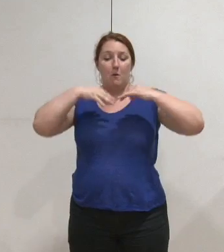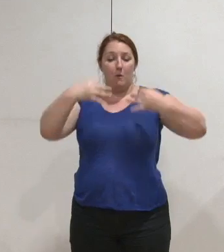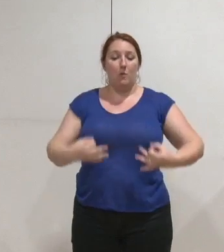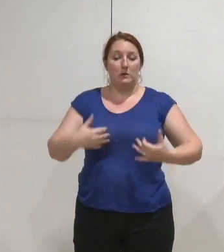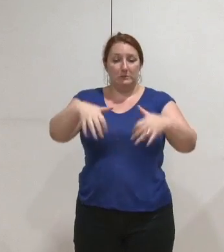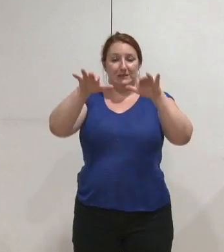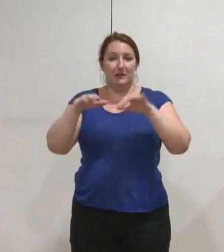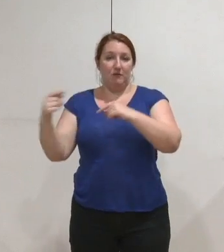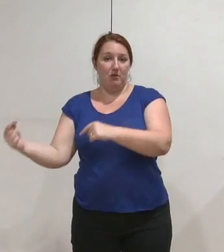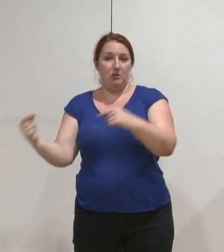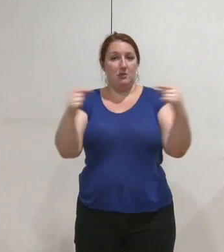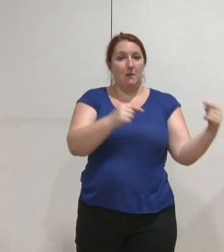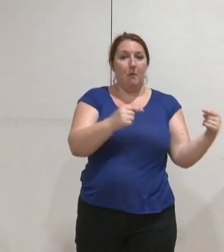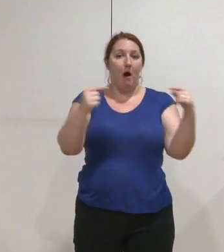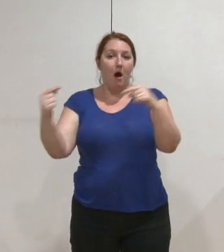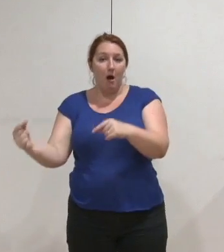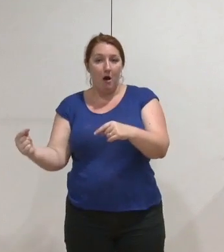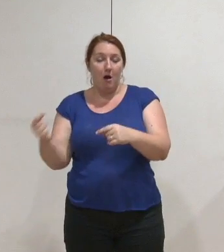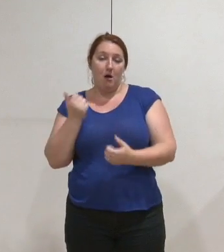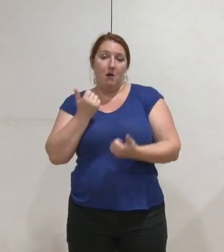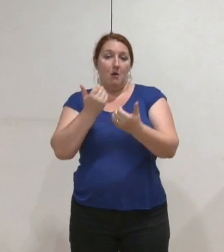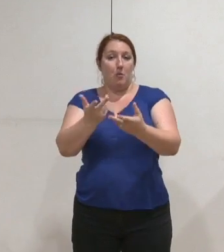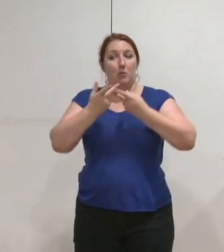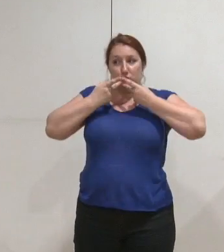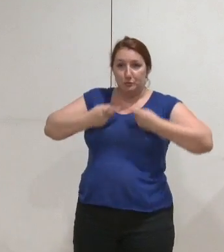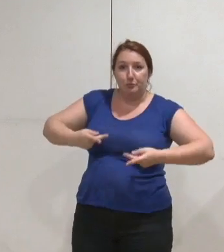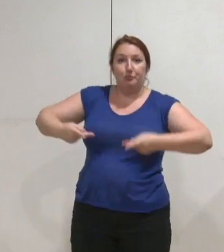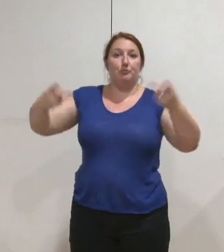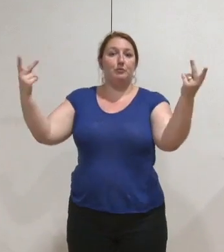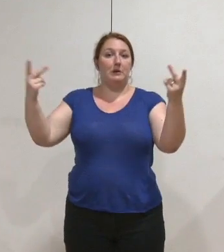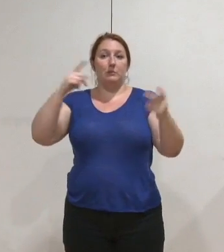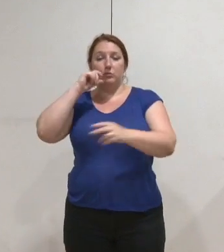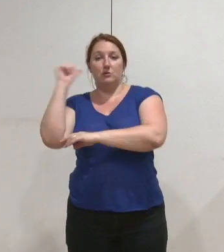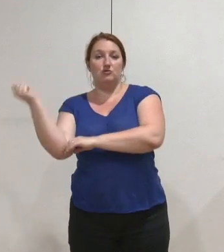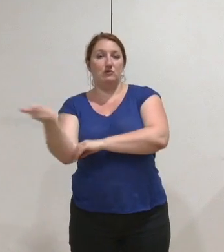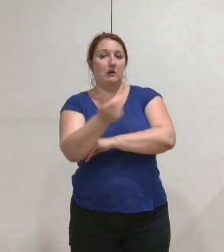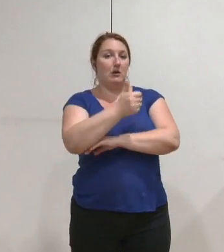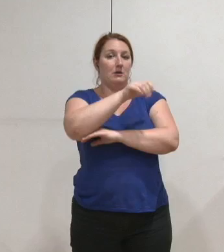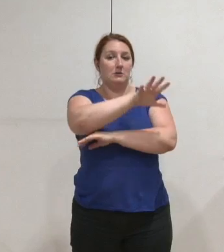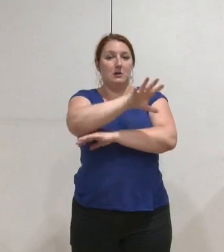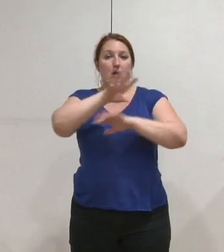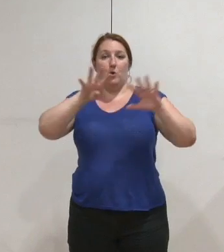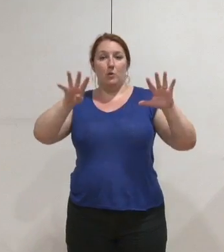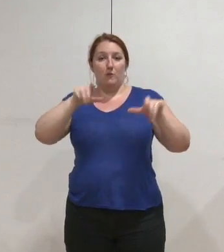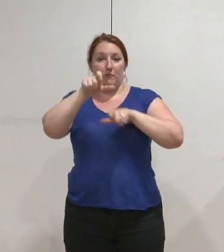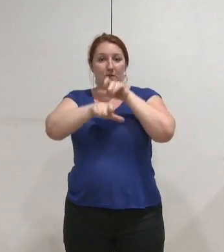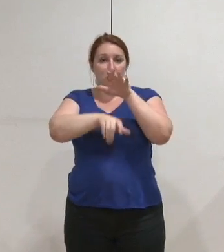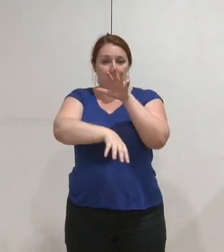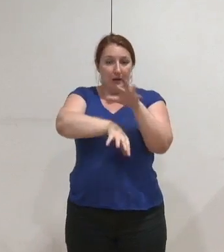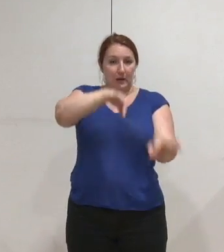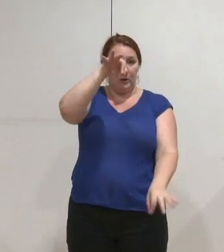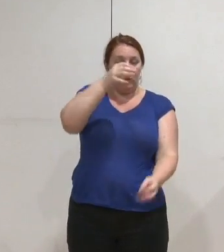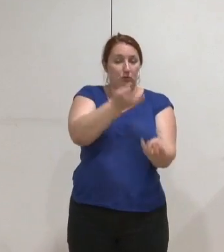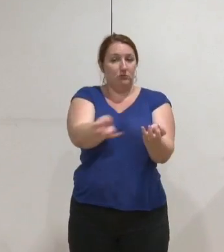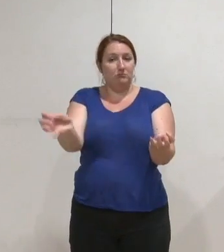administratif il soit rendu public pour chacun des 59 é Luu de l'assemblée municipale